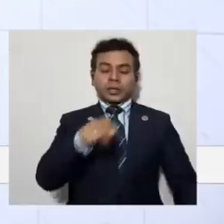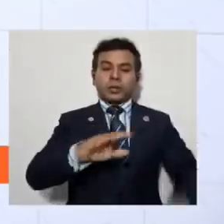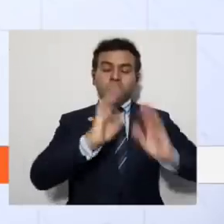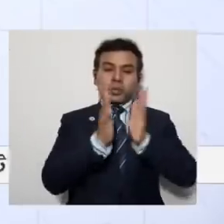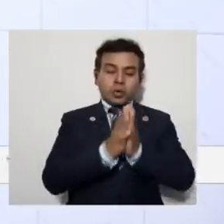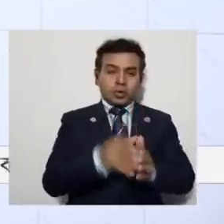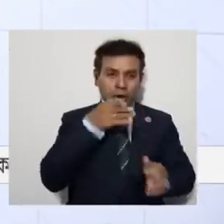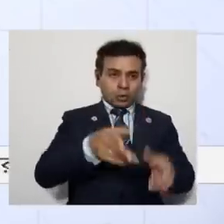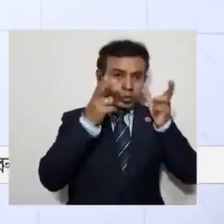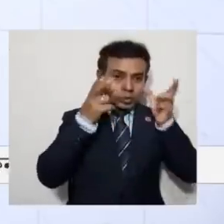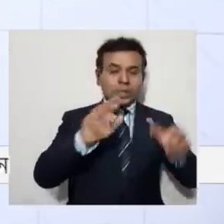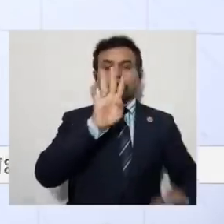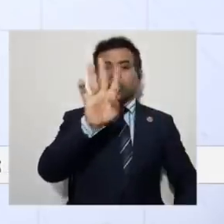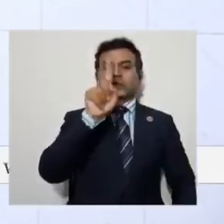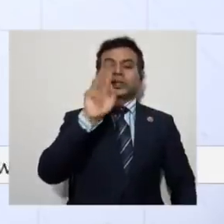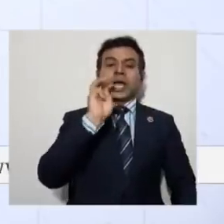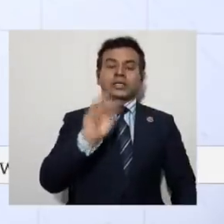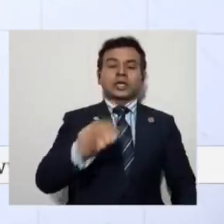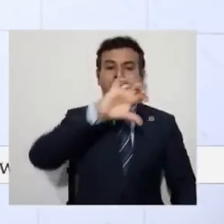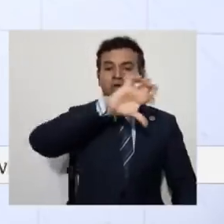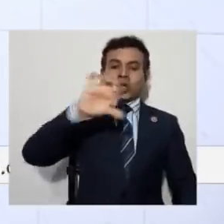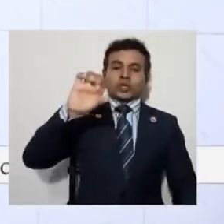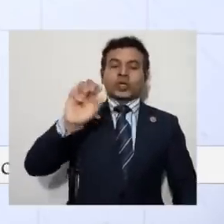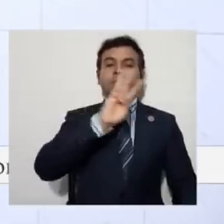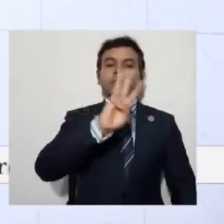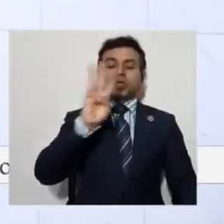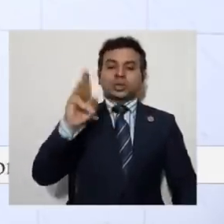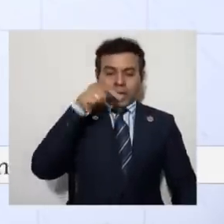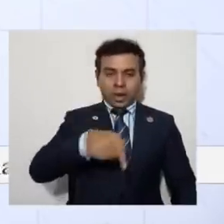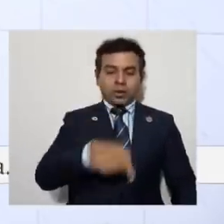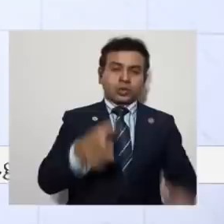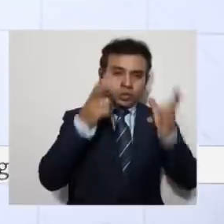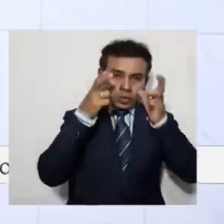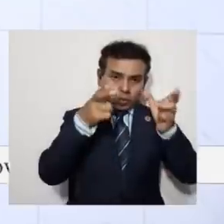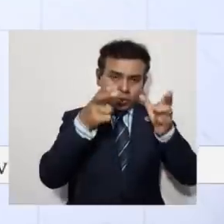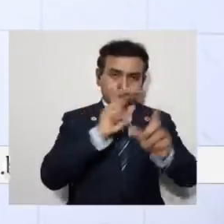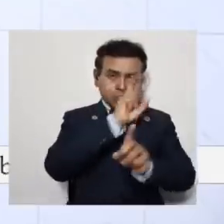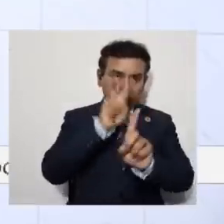1,53,401 জন। ছাড় পাওয়ার পরে আমাদের মোট আইসোলেশন মোট কোয়ারেন্টাইনে আছেন